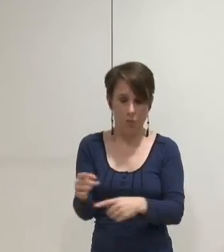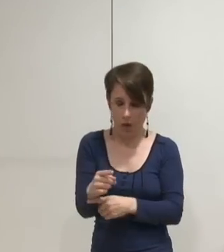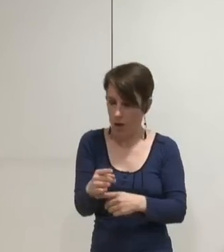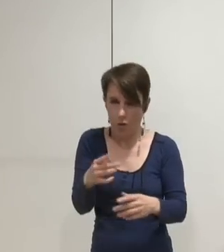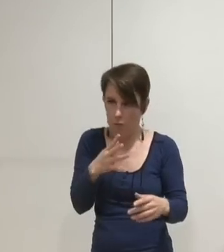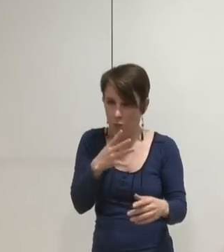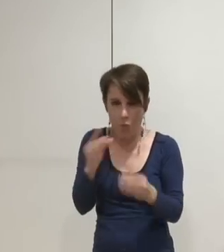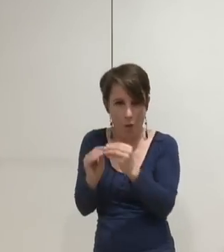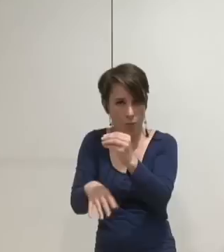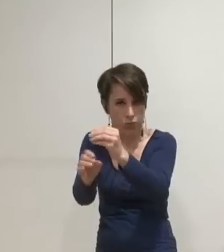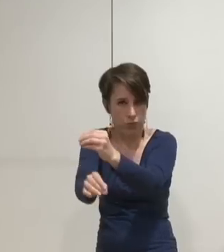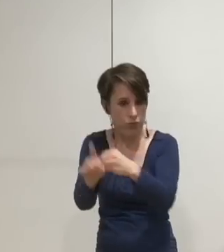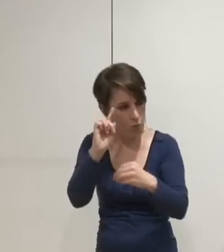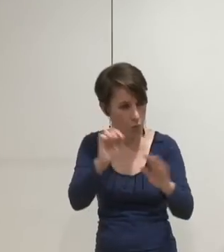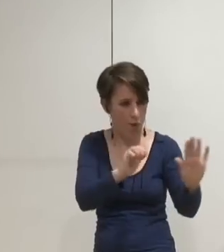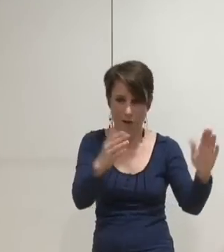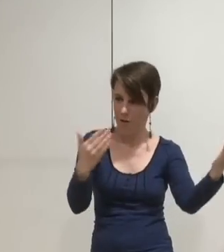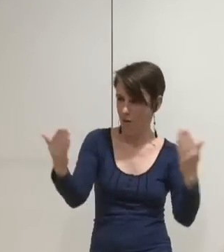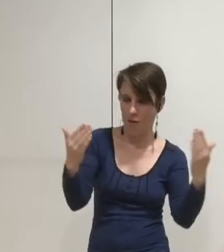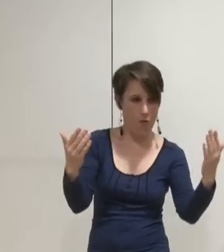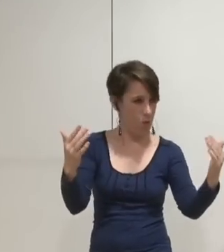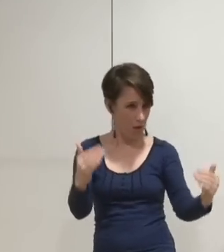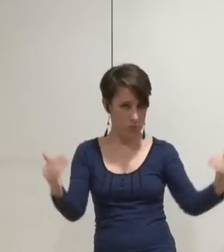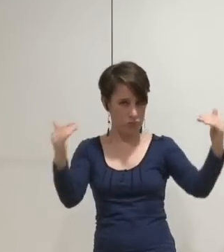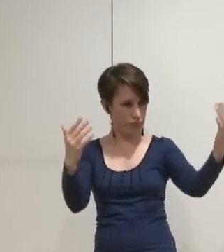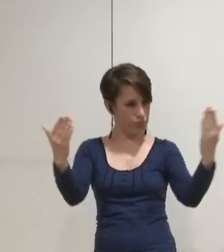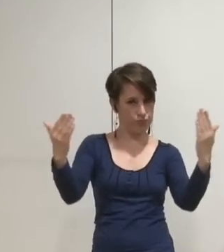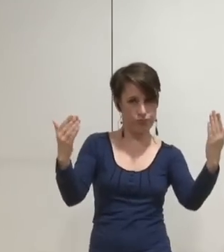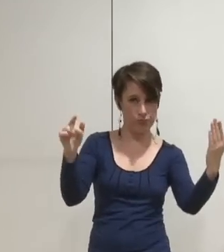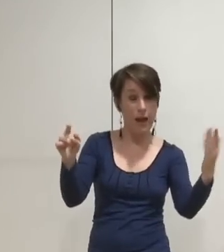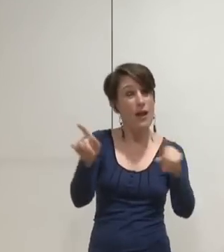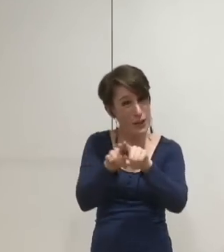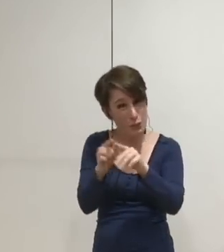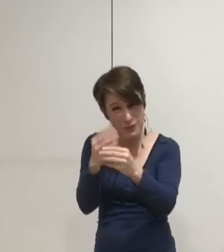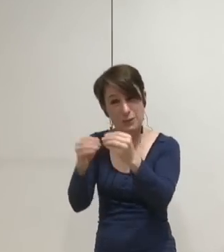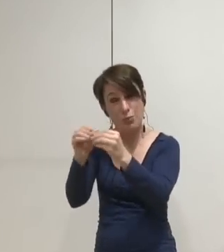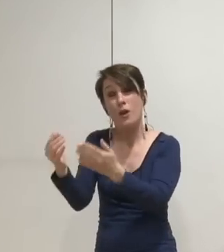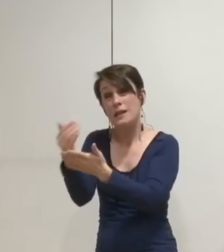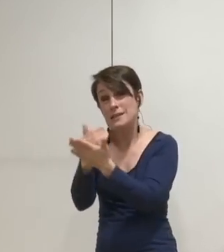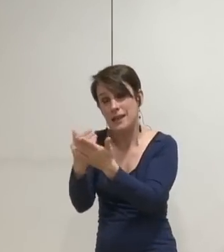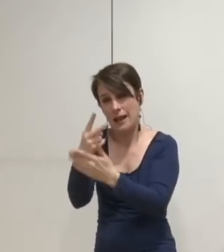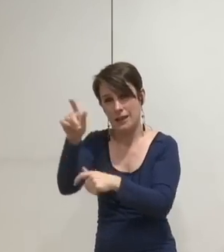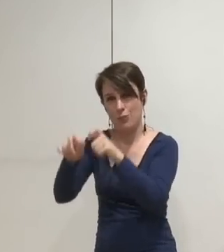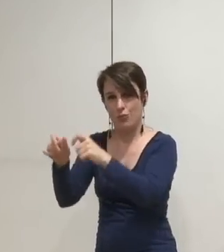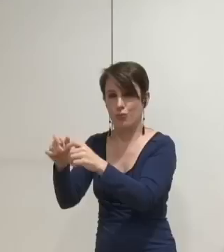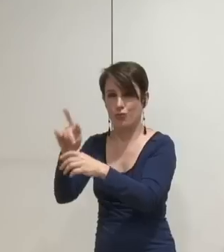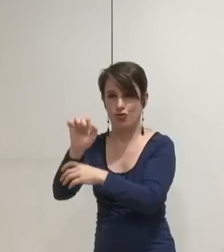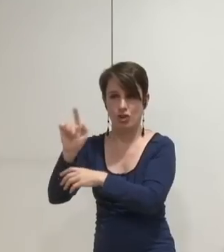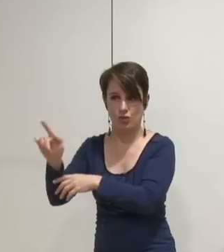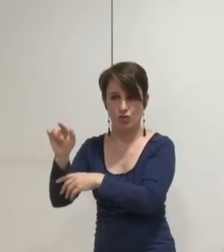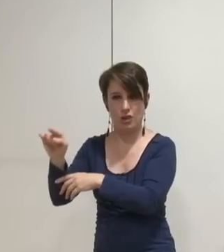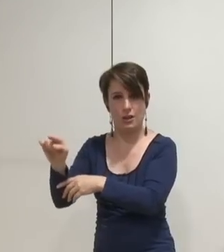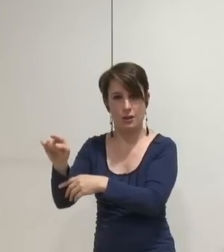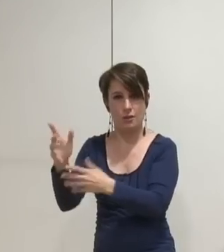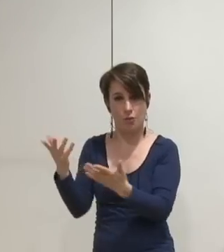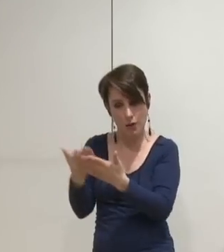oublier je l'ai déjà dit la question des statuts des personnel IEG qui pèse dans l'analyse des services en défveur de GG par rapport à